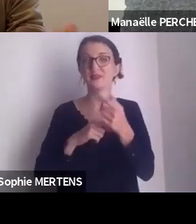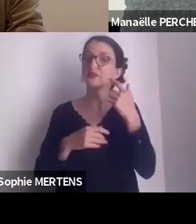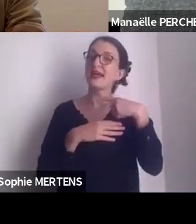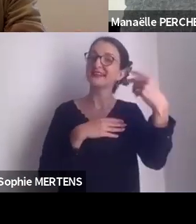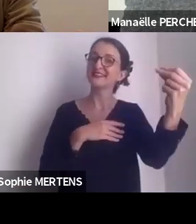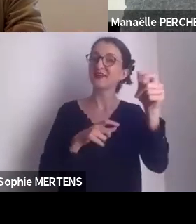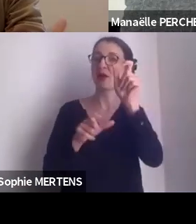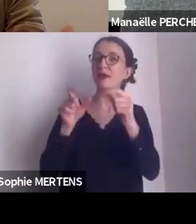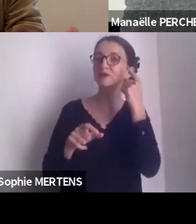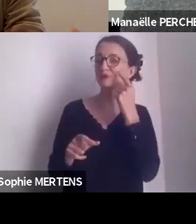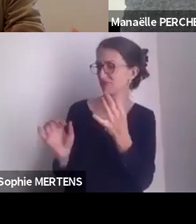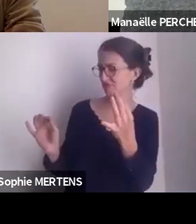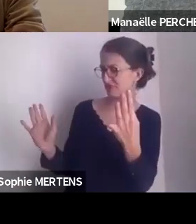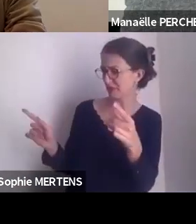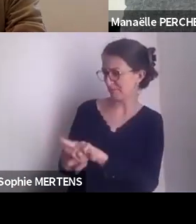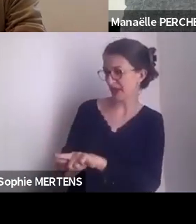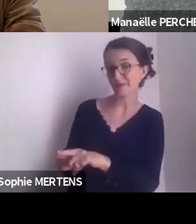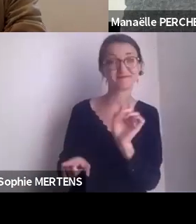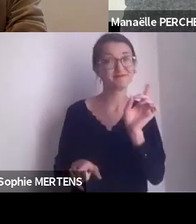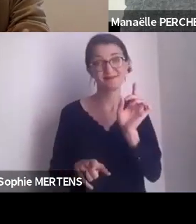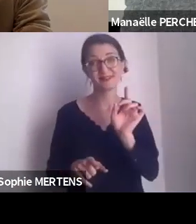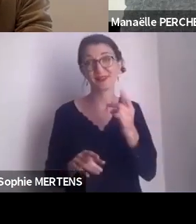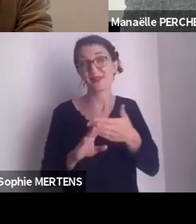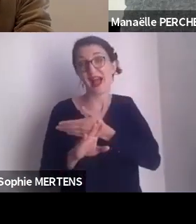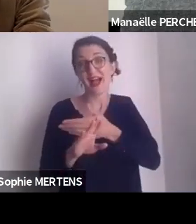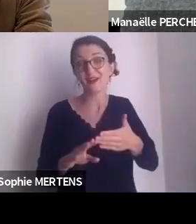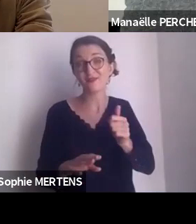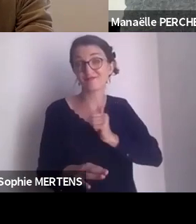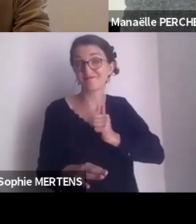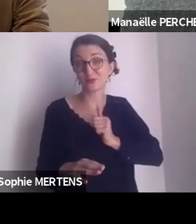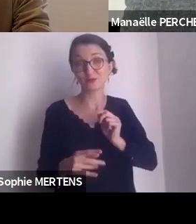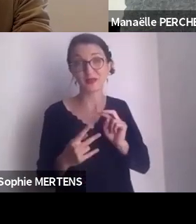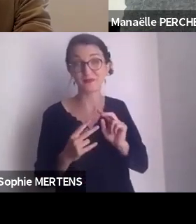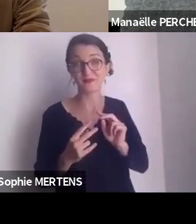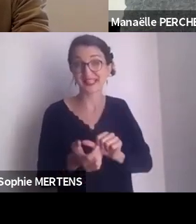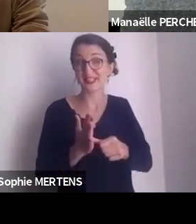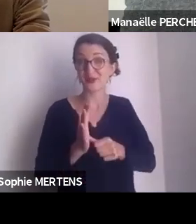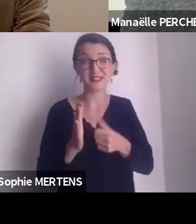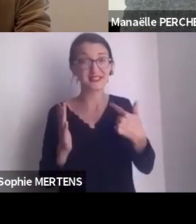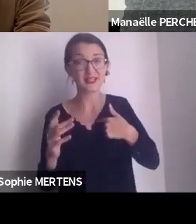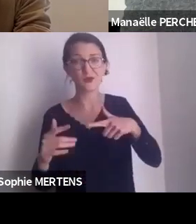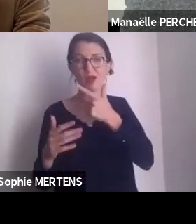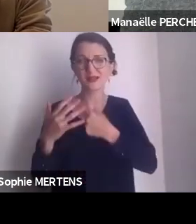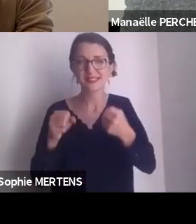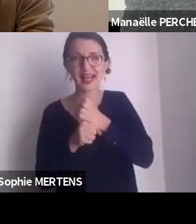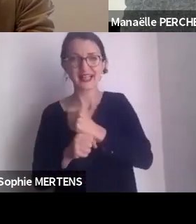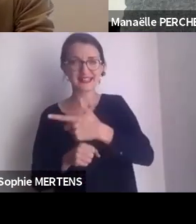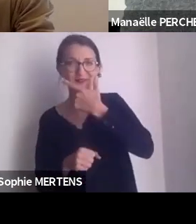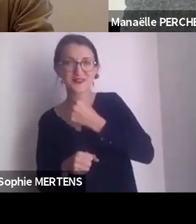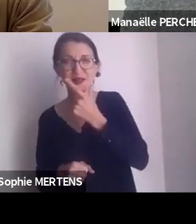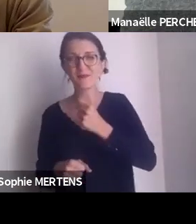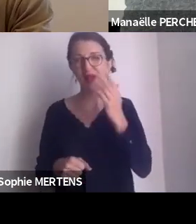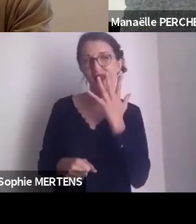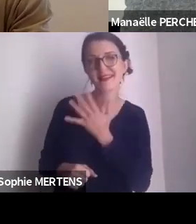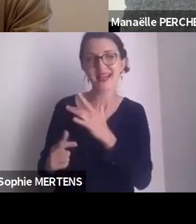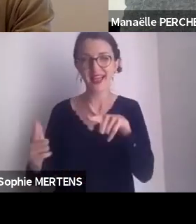passé des choses créatives, sympas, etc., à quelque chose de super rigoureux, standardisé, industrialisé. Et